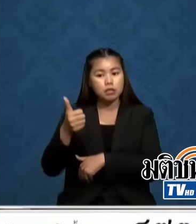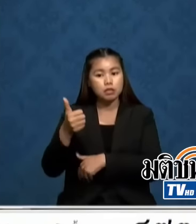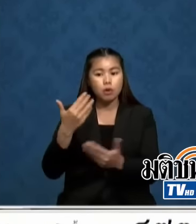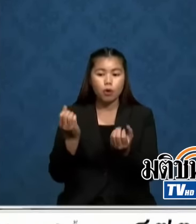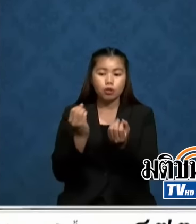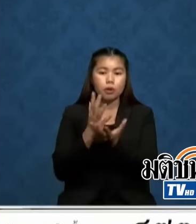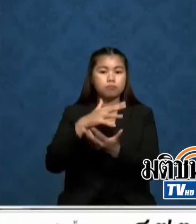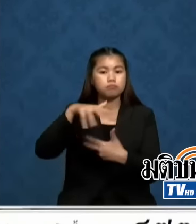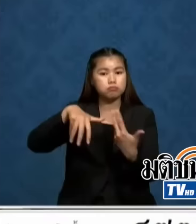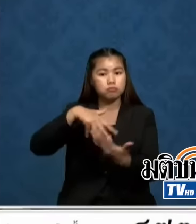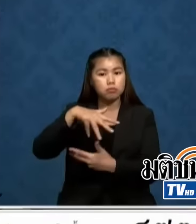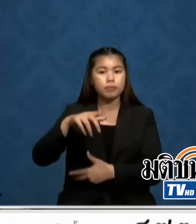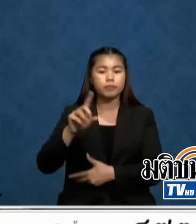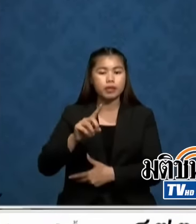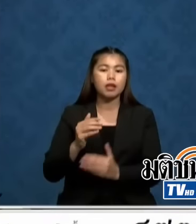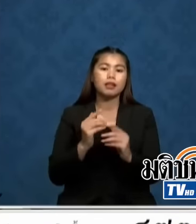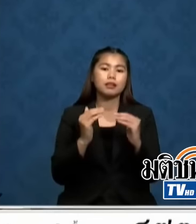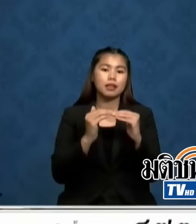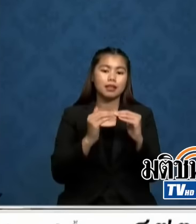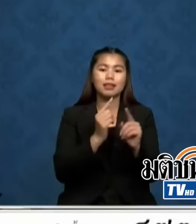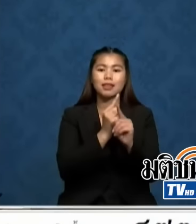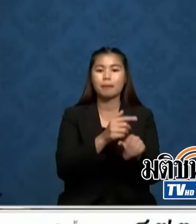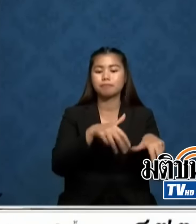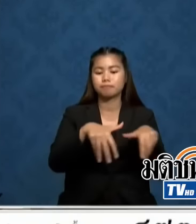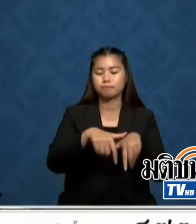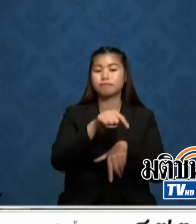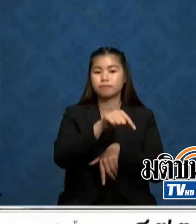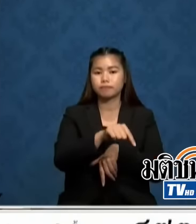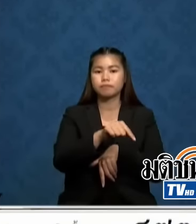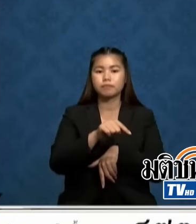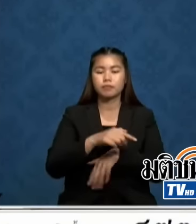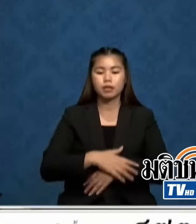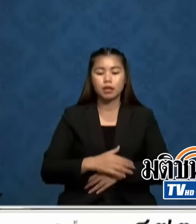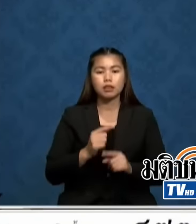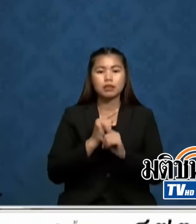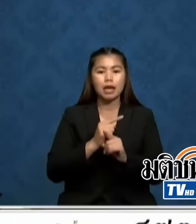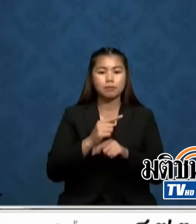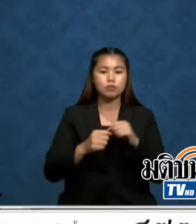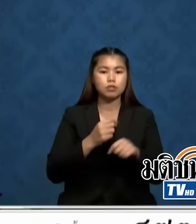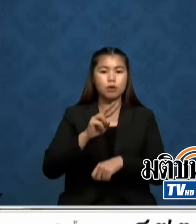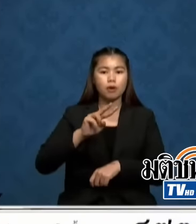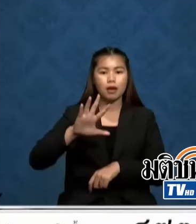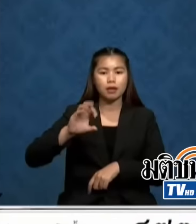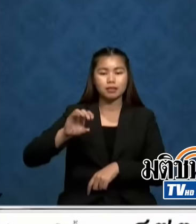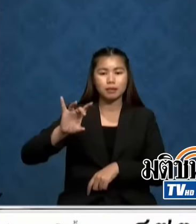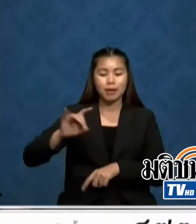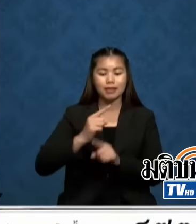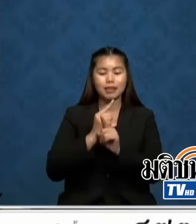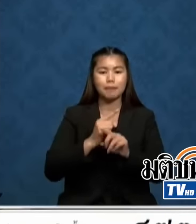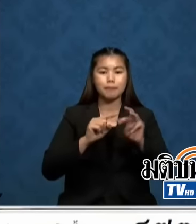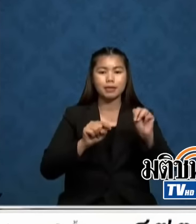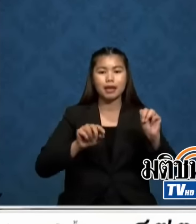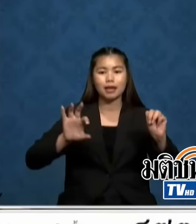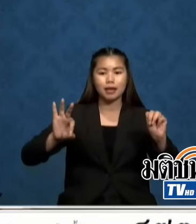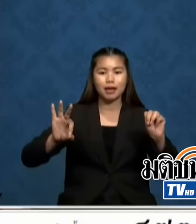ล้อมซึ่งก็เป็นไปตามสิทธิขั้นพื้นฐานตามรัฐธรรมนูญมาตรา 58ประกอบกับพระราชบัญญัติผังเมืองมาตรา